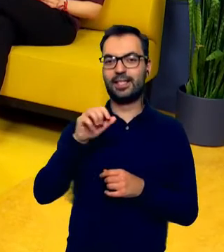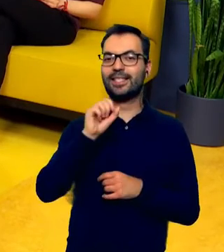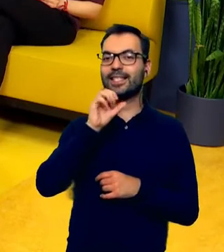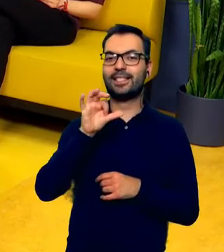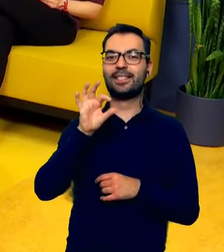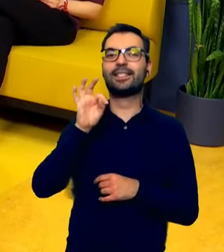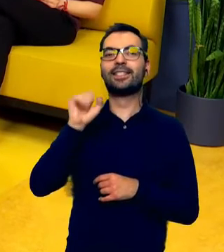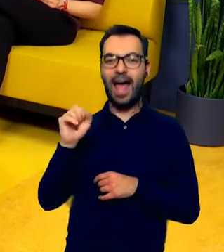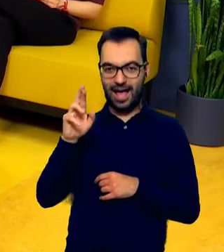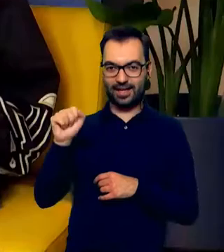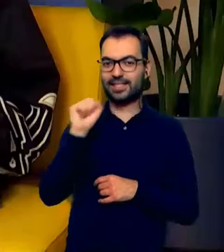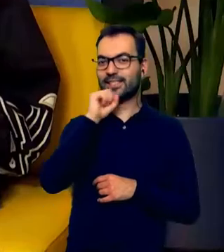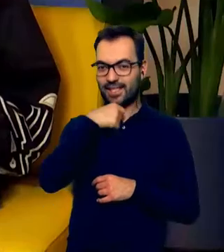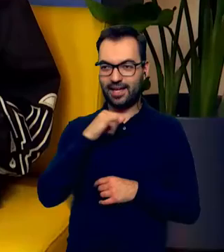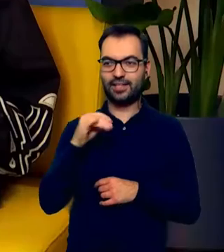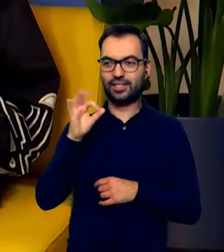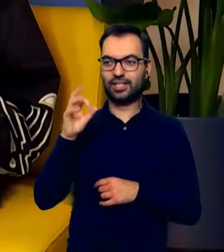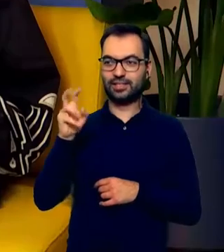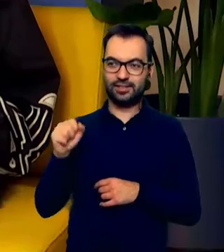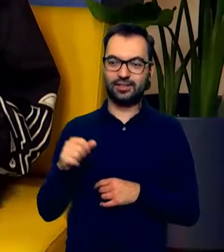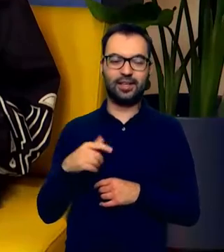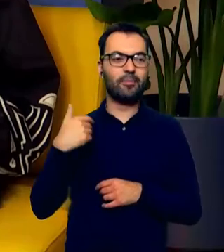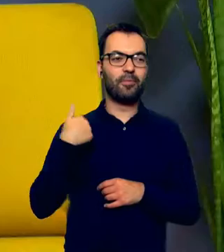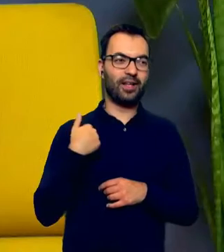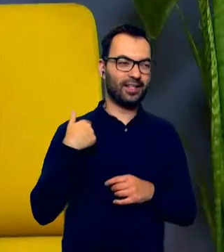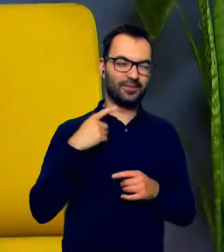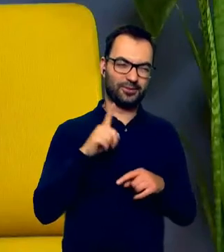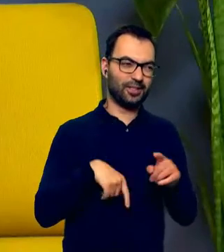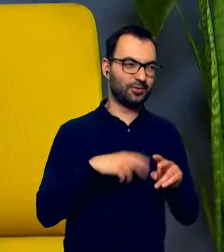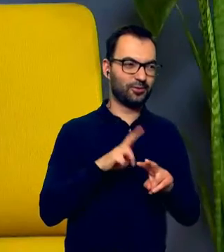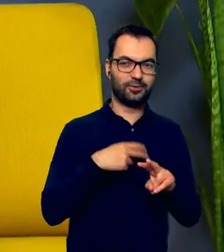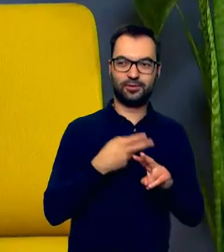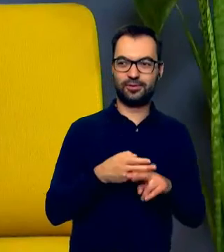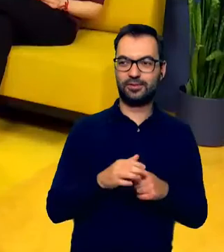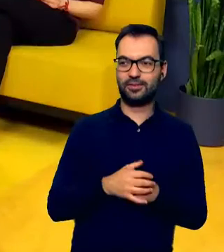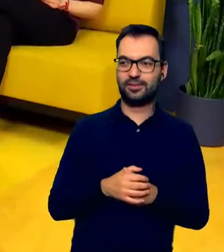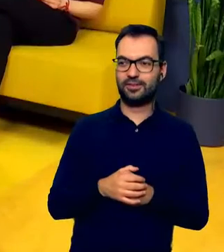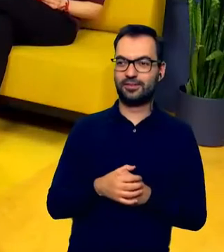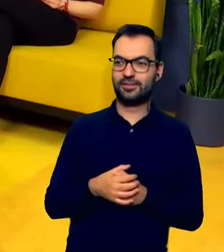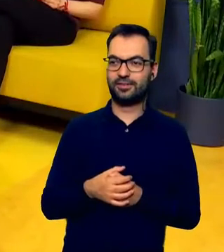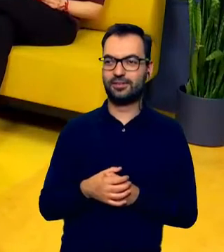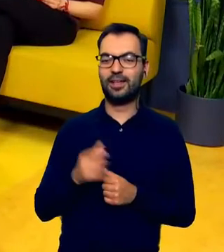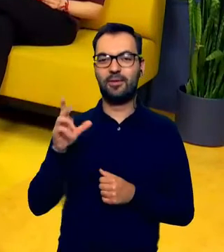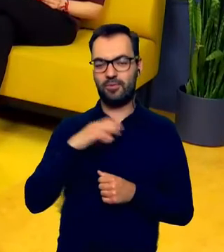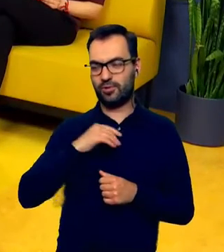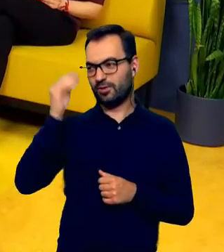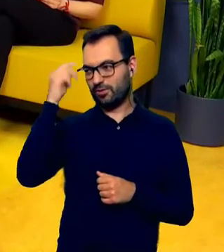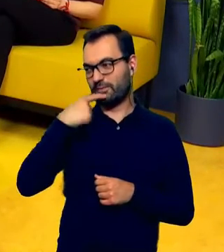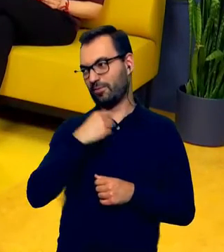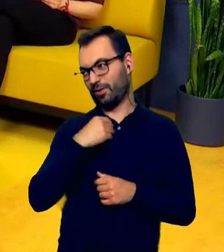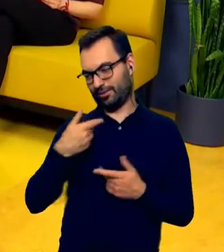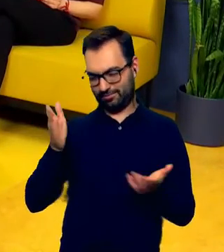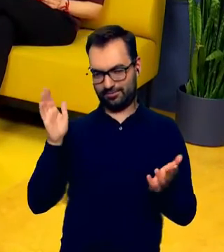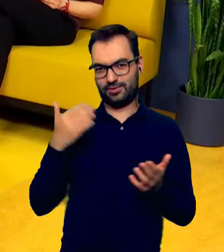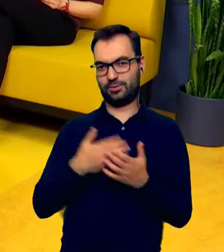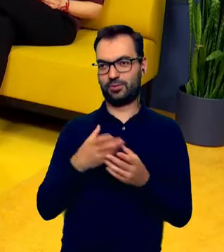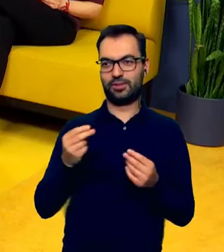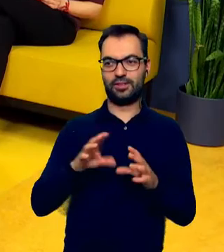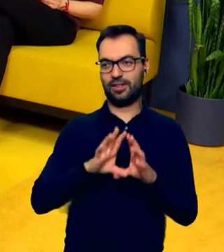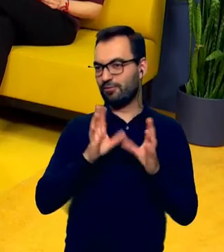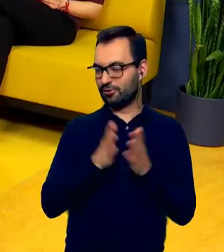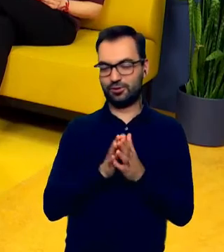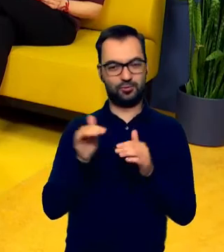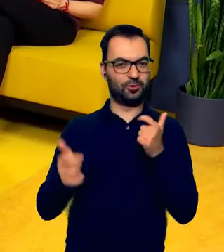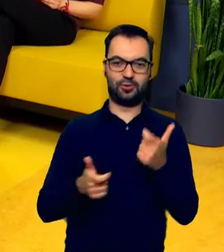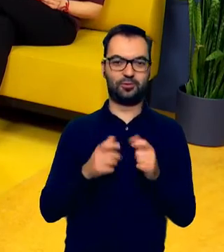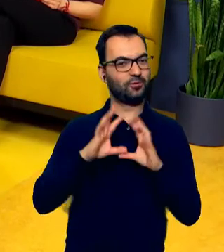razu, żeby było wiadomo, w co gra. Tylko po angielsku to się tak dobrze nie przetłumaczy. Mhm. Tak. Sara old no wiesz, ona się może nauczyć polskiego w sumie, wiesz. Jest, wszystko